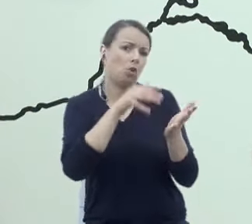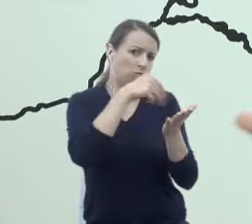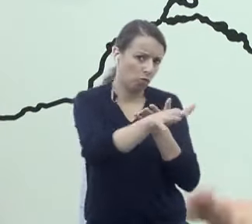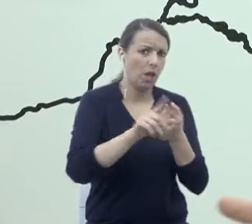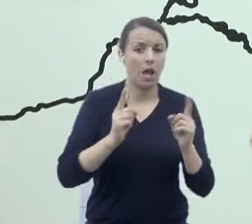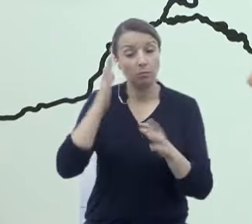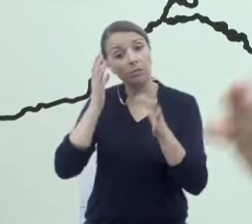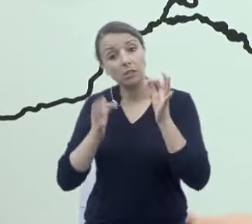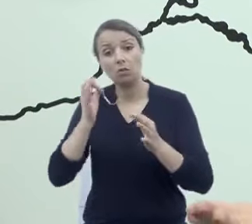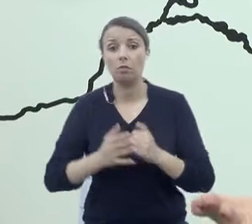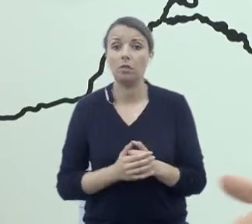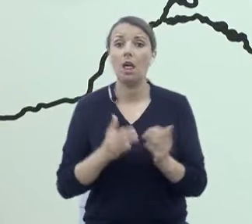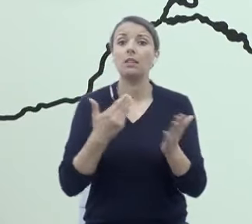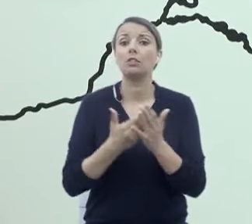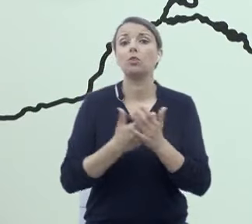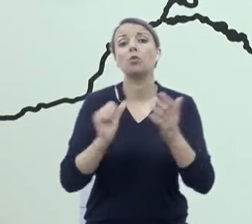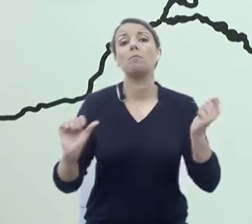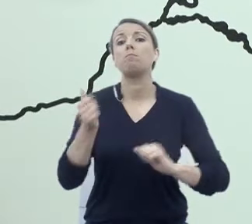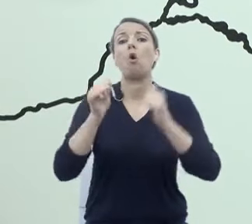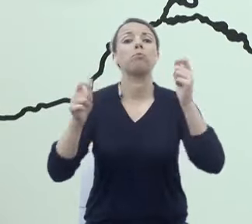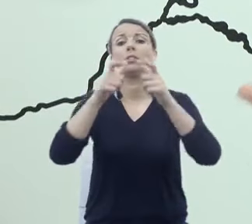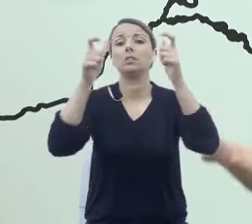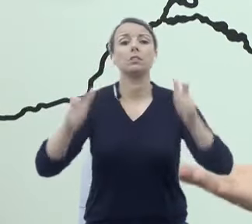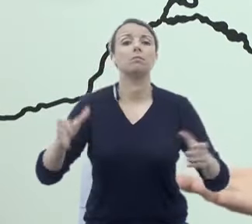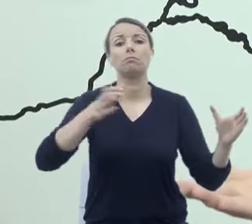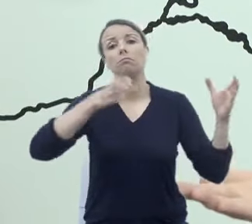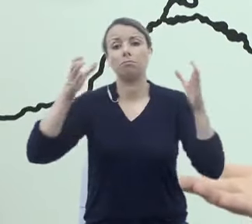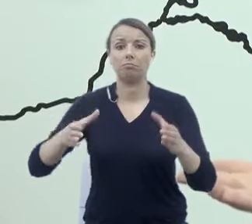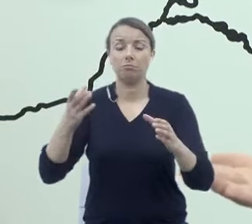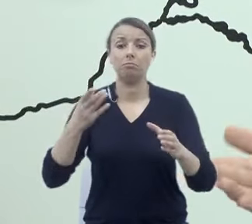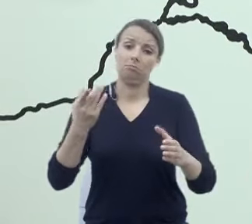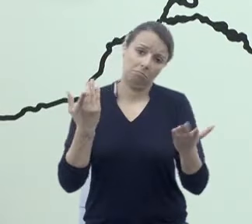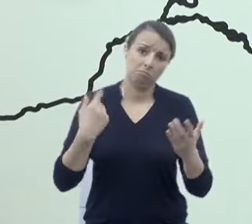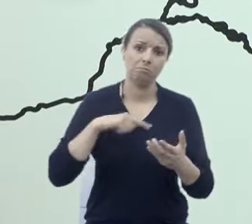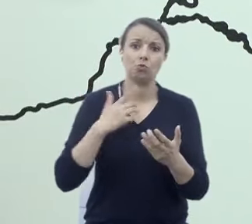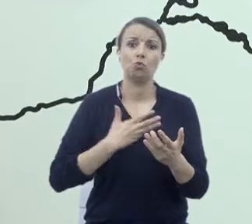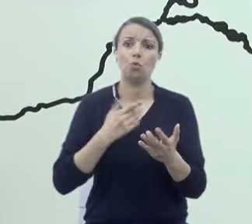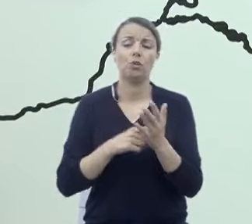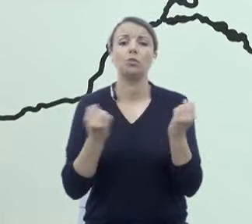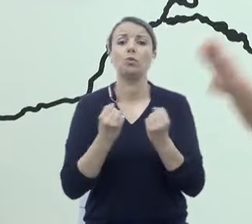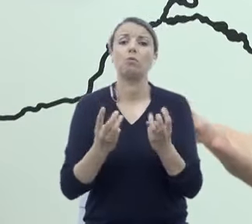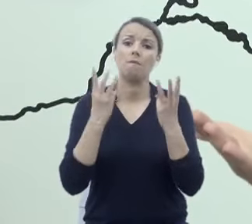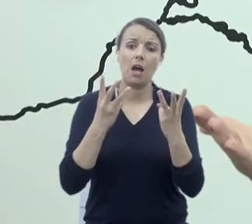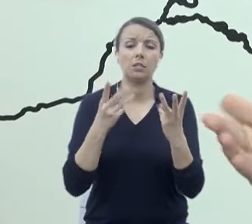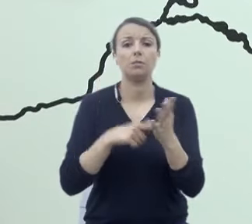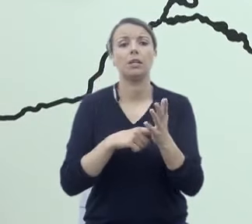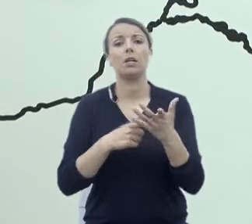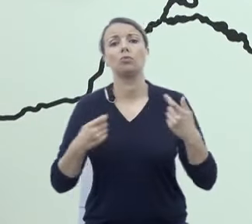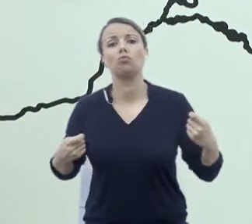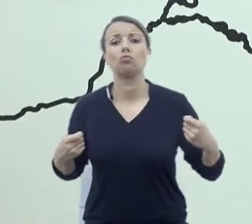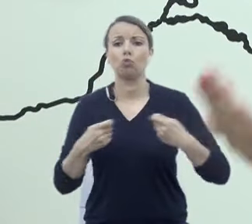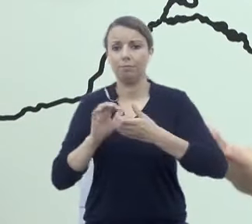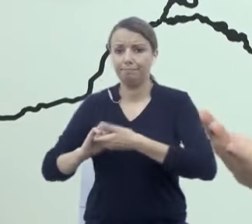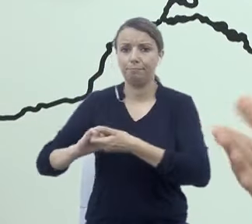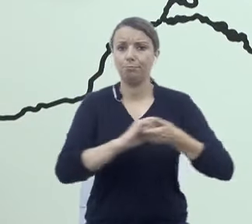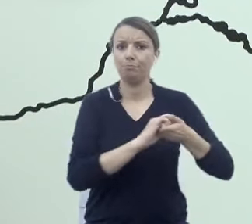Dlaczego ustanowienie tego pomnika, które było dla nas bardzo ważne, jako dla wspólnoty narodowej, jako